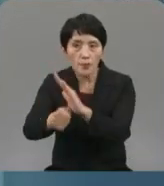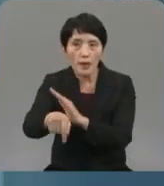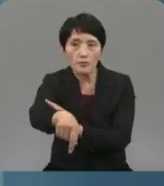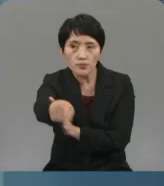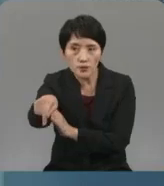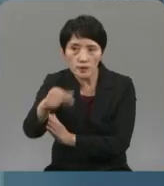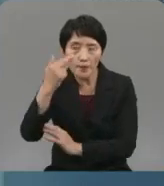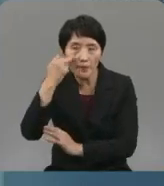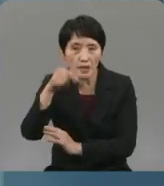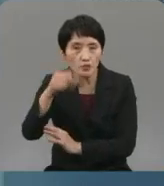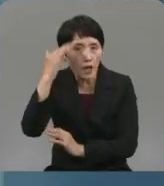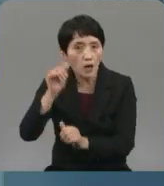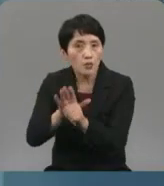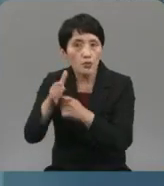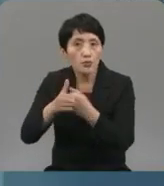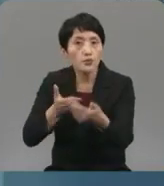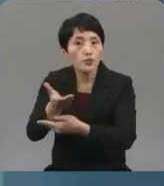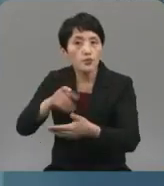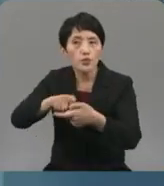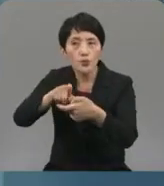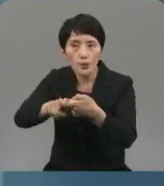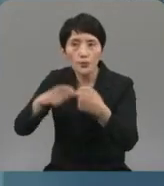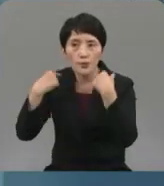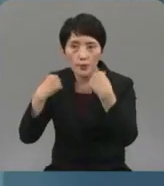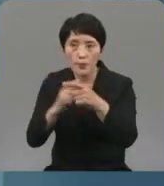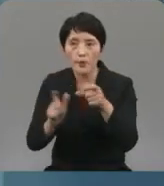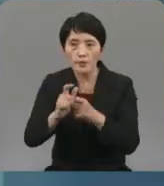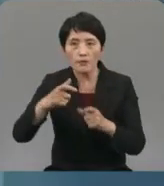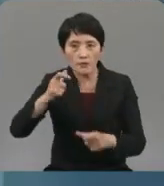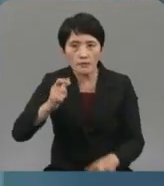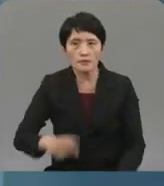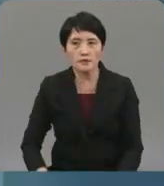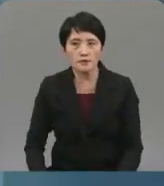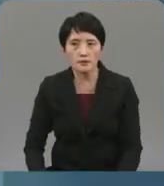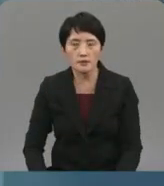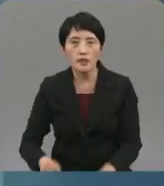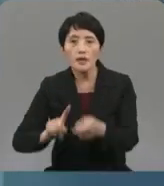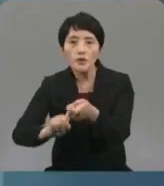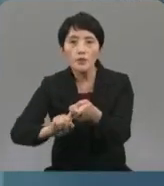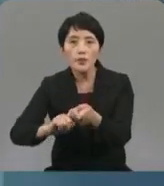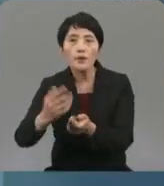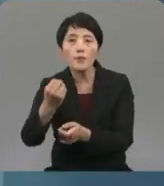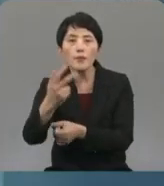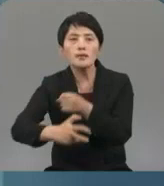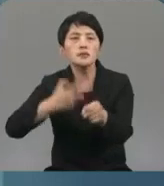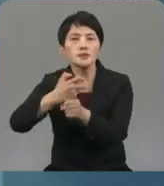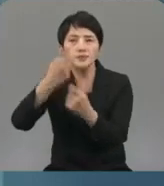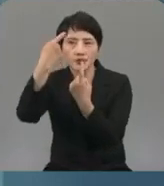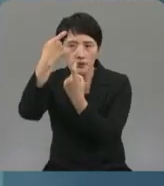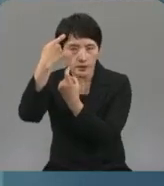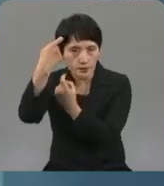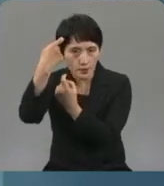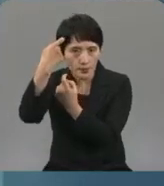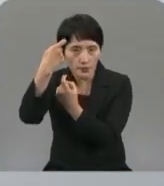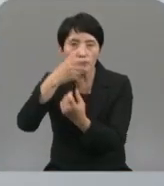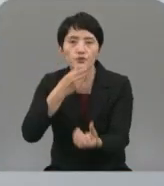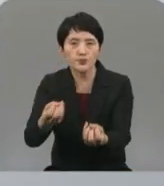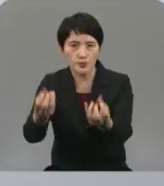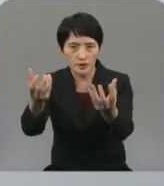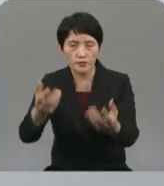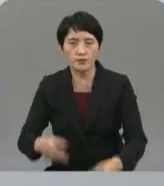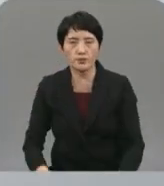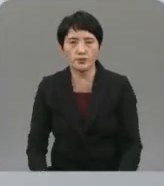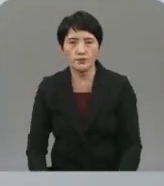Bündnisses er werde der zweite Staatsgast in den USA seit dem Amtsantritt der beiden Regierung sein erläuterte Kim